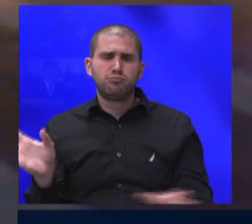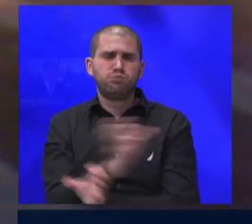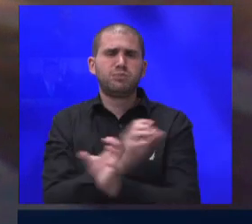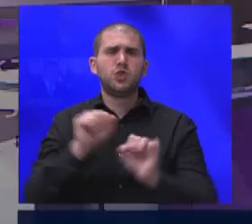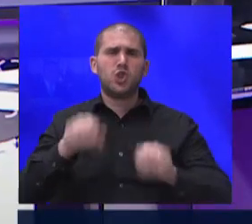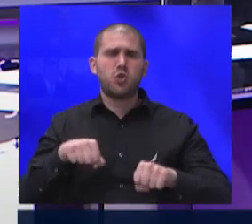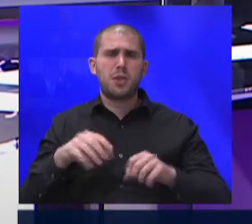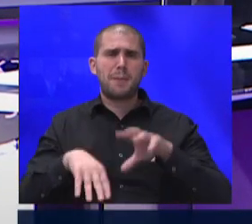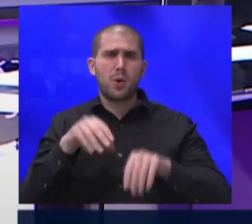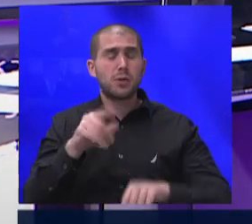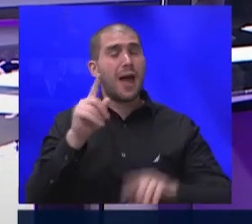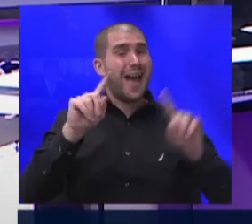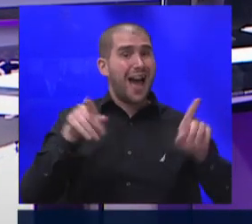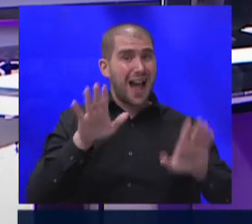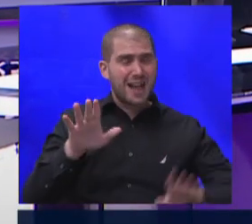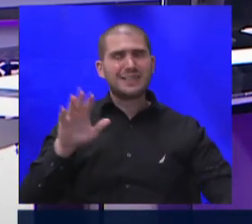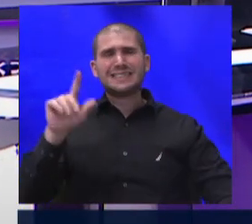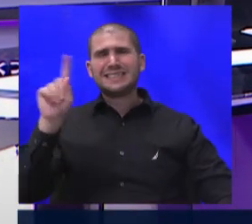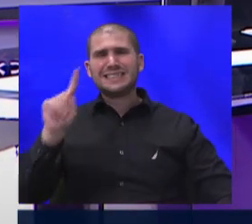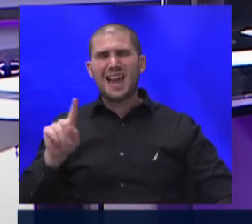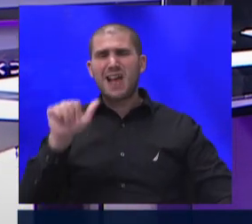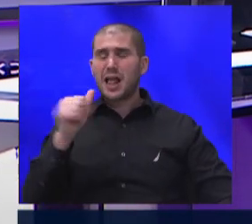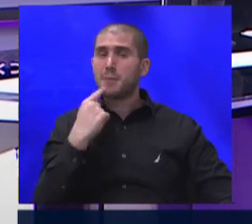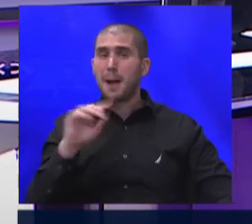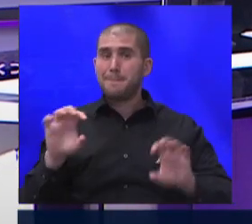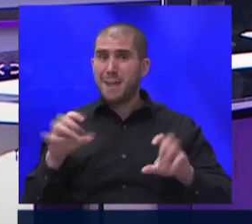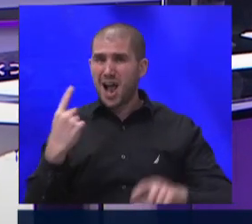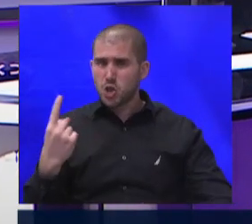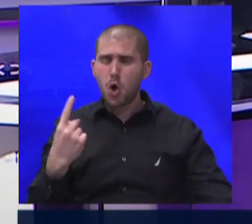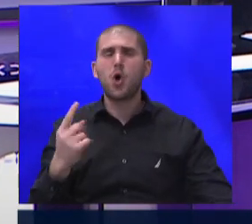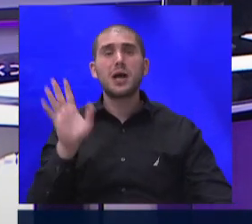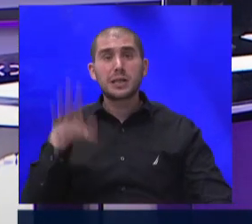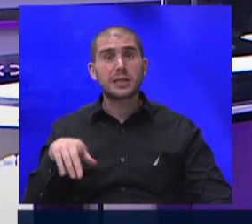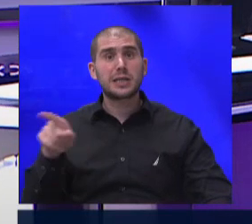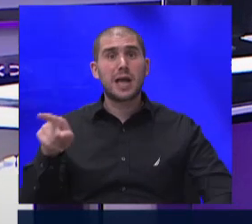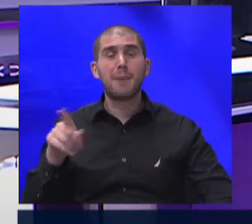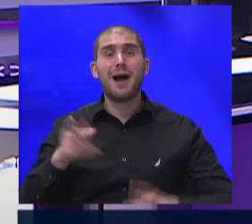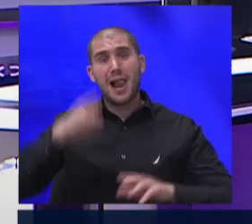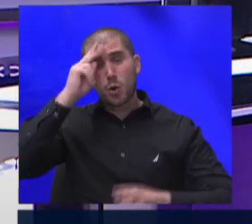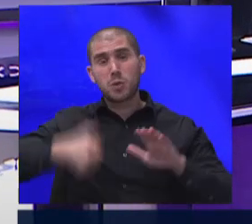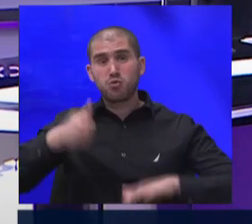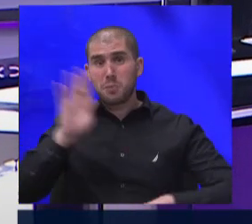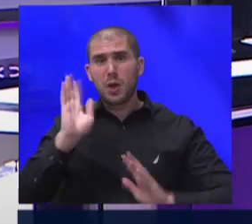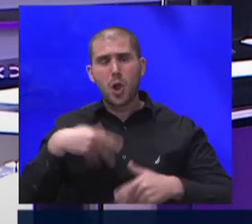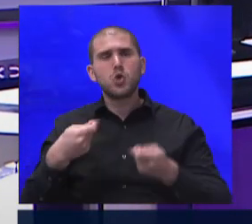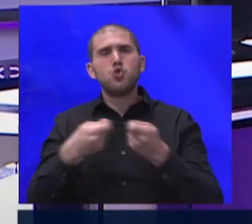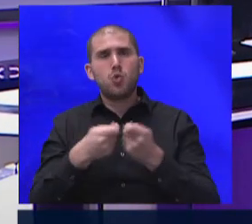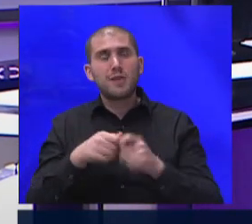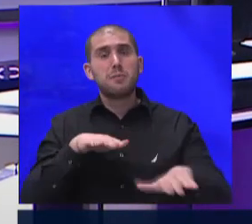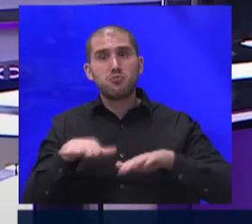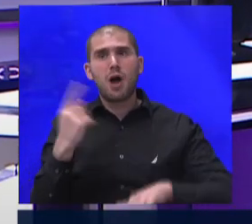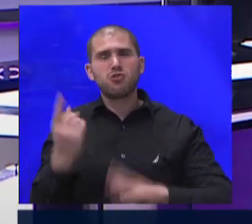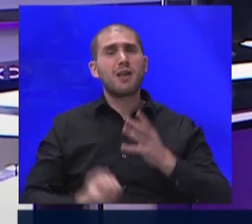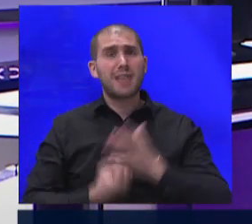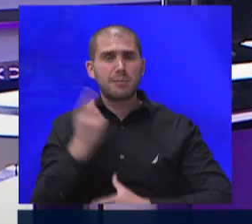אלקין אמר ברדיו קול ברמה, נדמה לי שגם הליכוד בראשות נתניהו יכול להיות שותף בממשלה שאתה תקים, שאתה תעמוד בראשה,